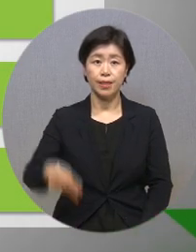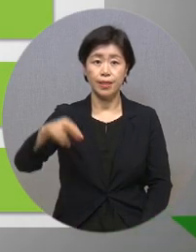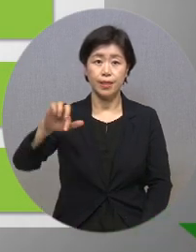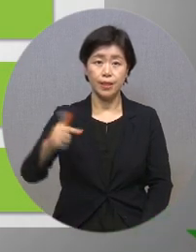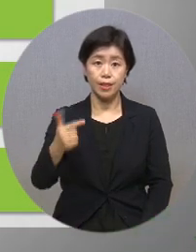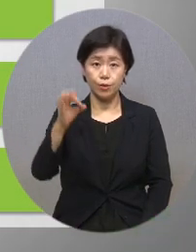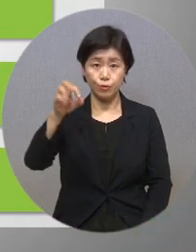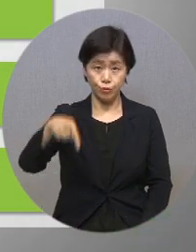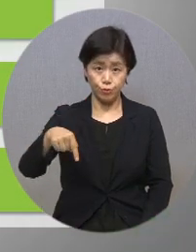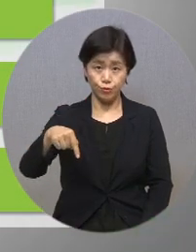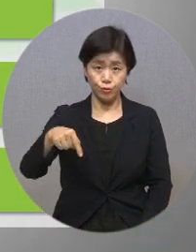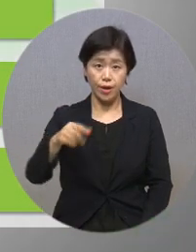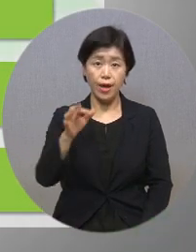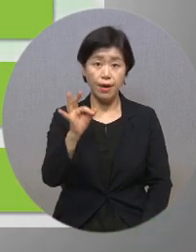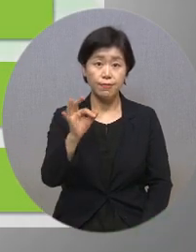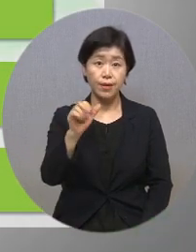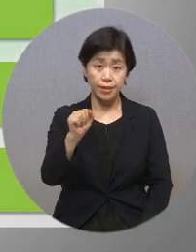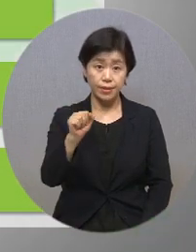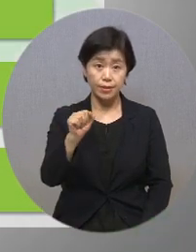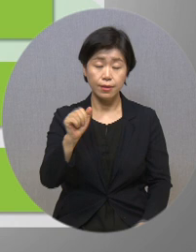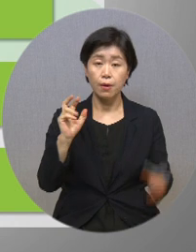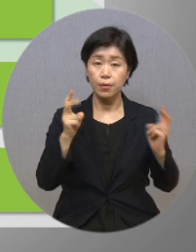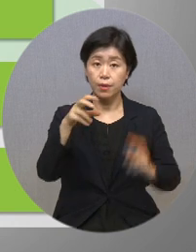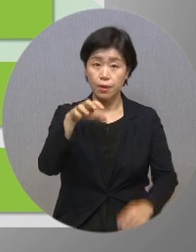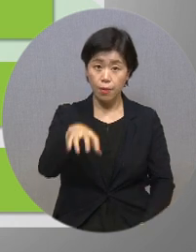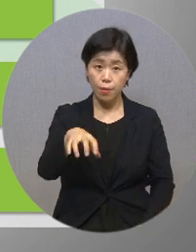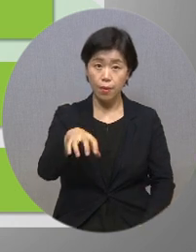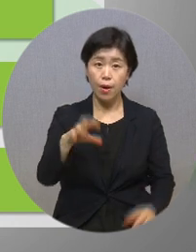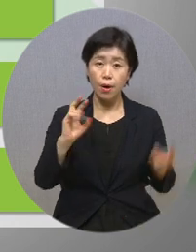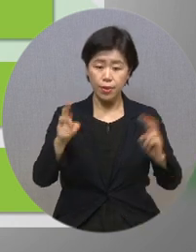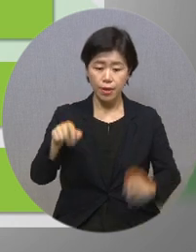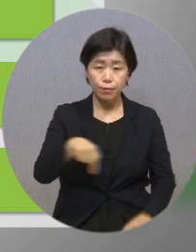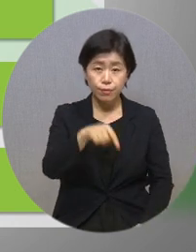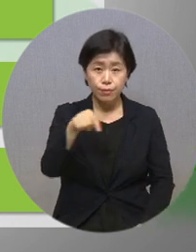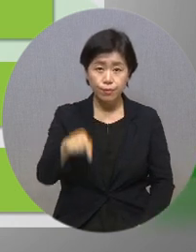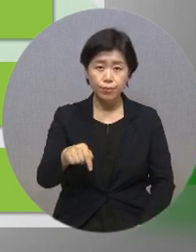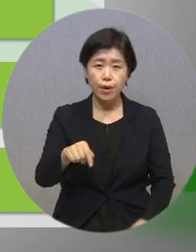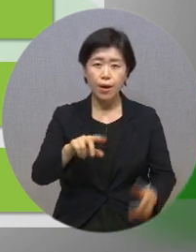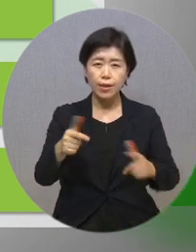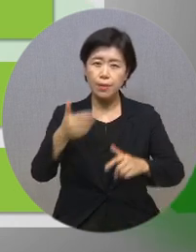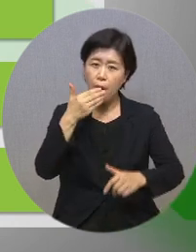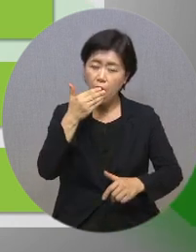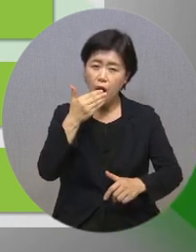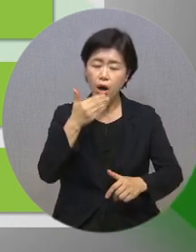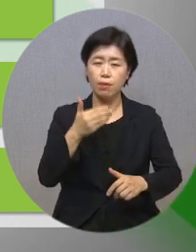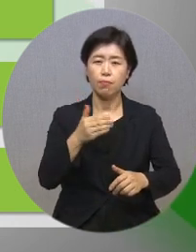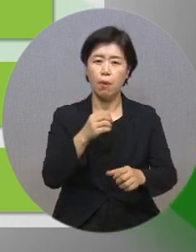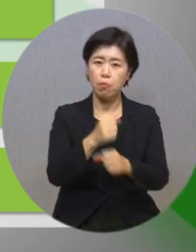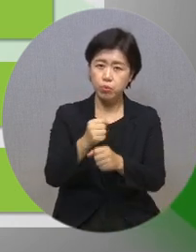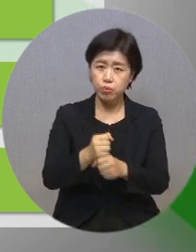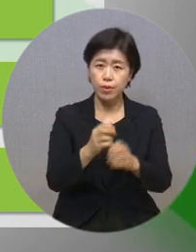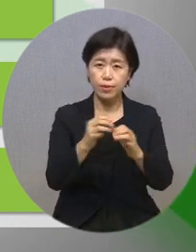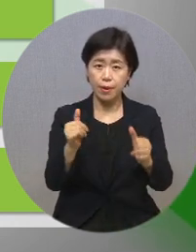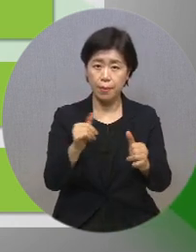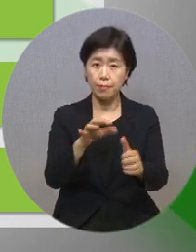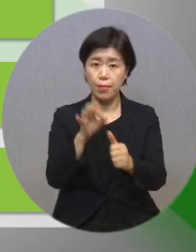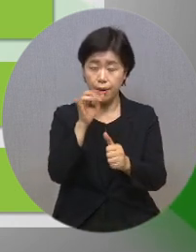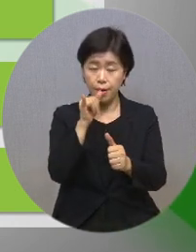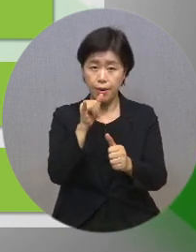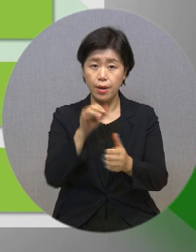주식회사 신우 FS에서 사업체 구내식당 급식 조리사를 모집합니다. 접수 마감일은